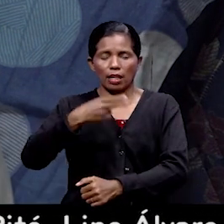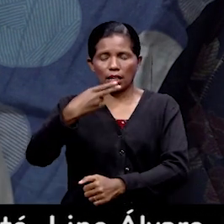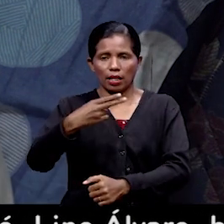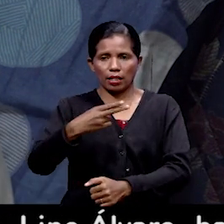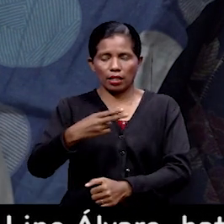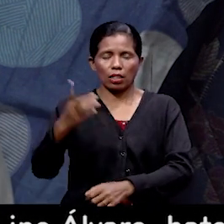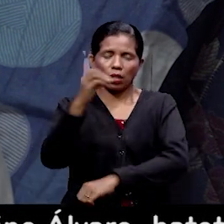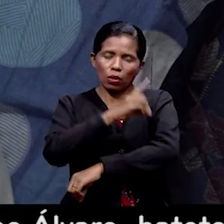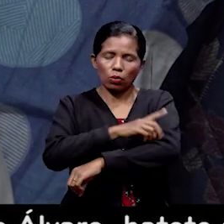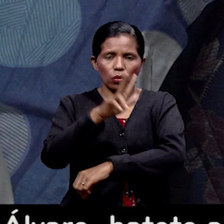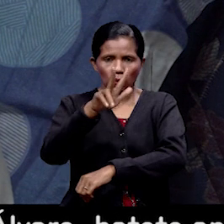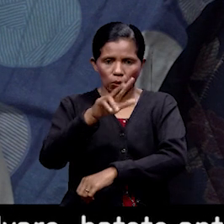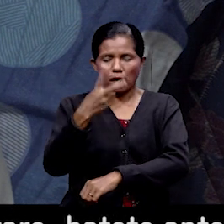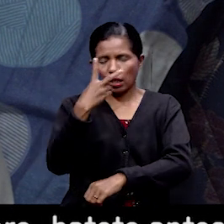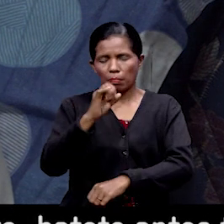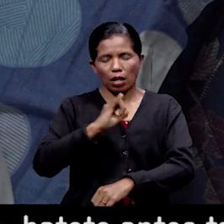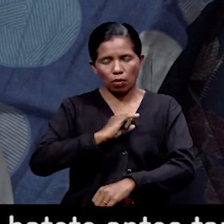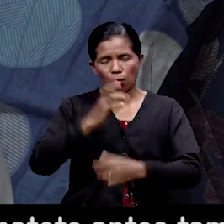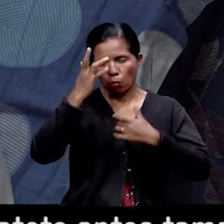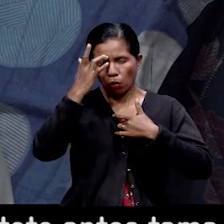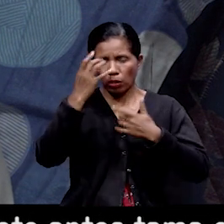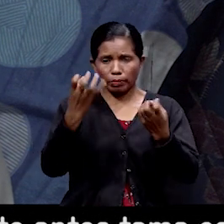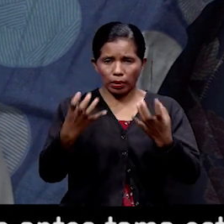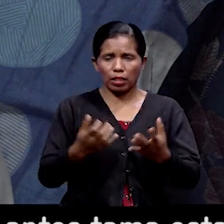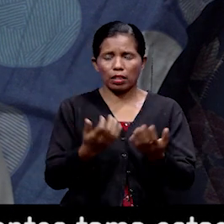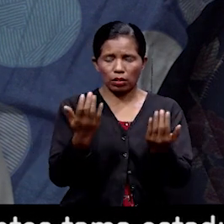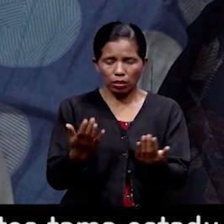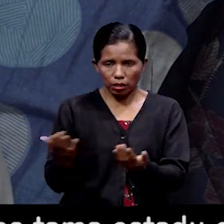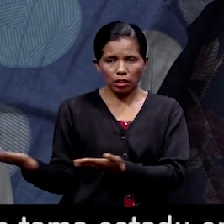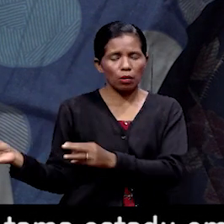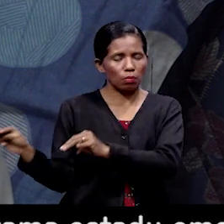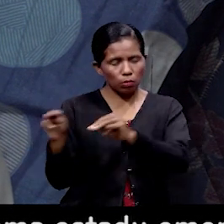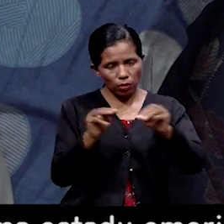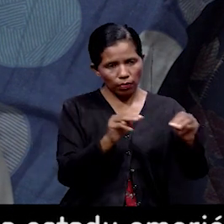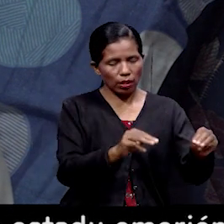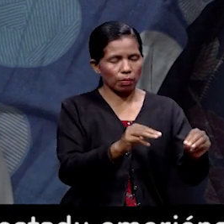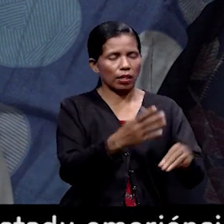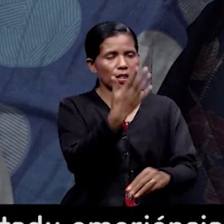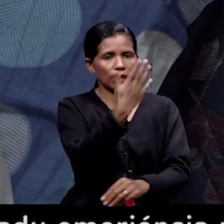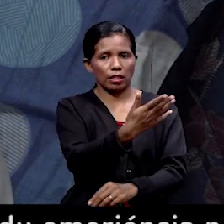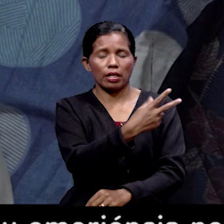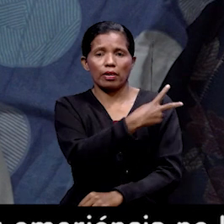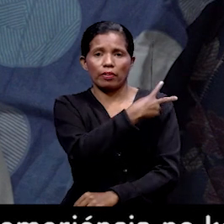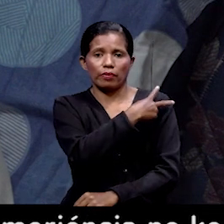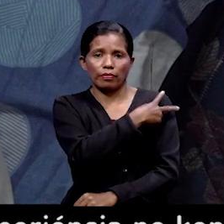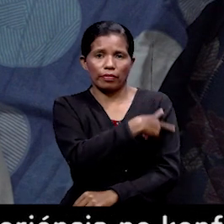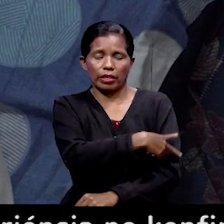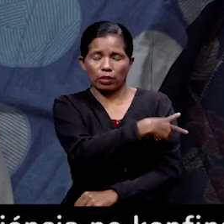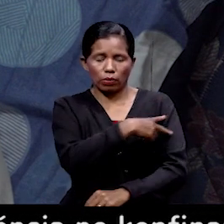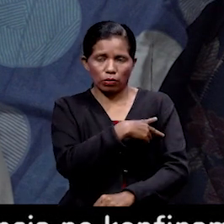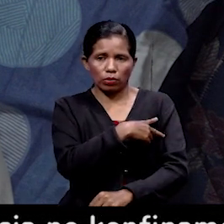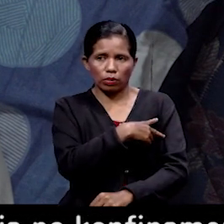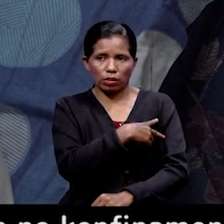nia kondisan la dia tamane musira haru kaba Vera Cruz ba isolamento ba ICU Vera Cruz. So ka tu